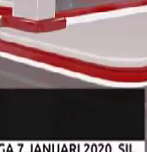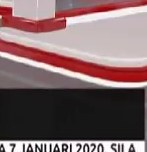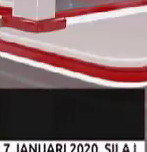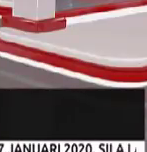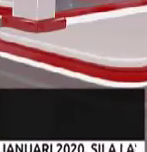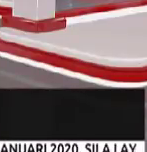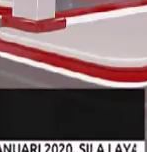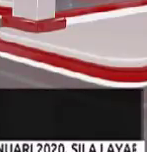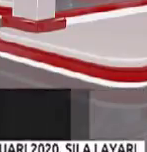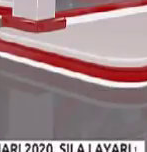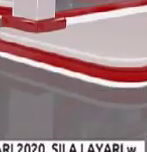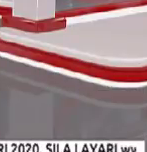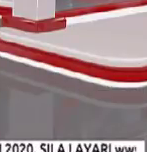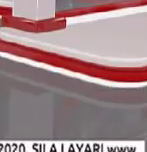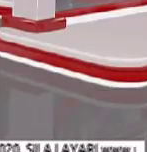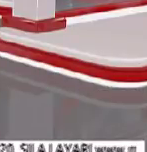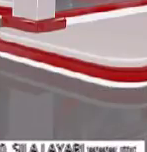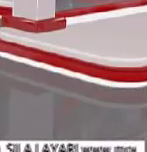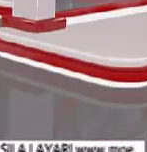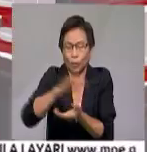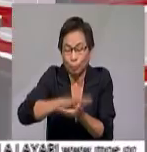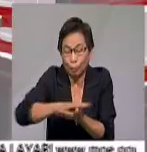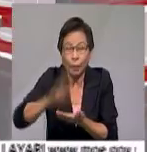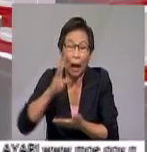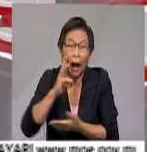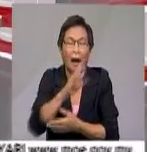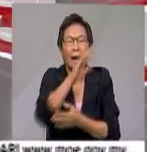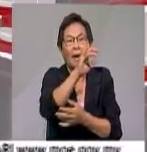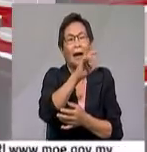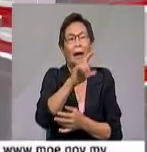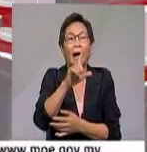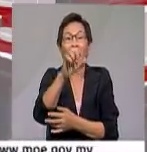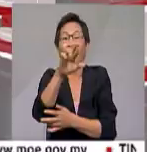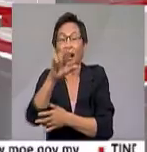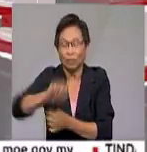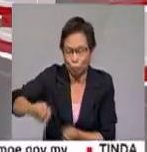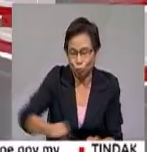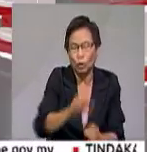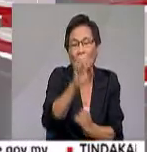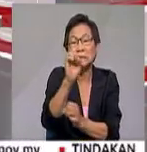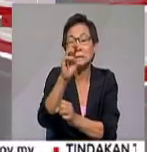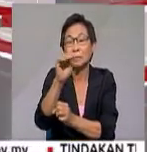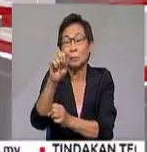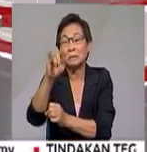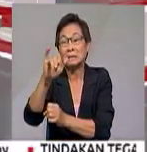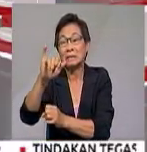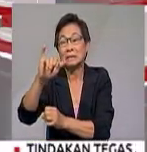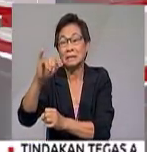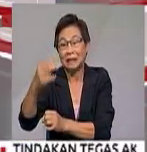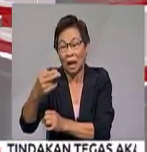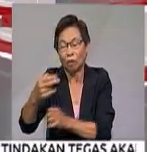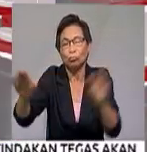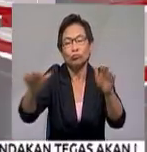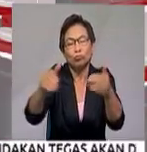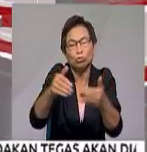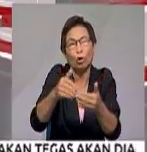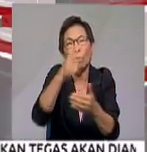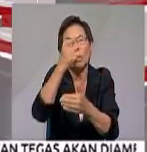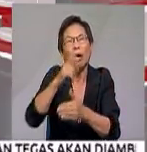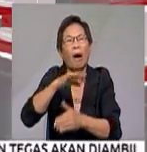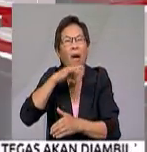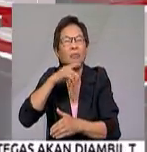Buat kali ketiga, loji rawatan air LRA Sungai Semenye ditutup semalam akibat pencemaran air